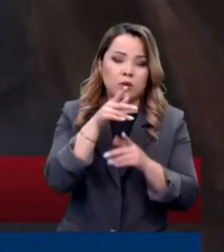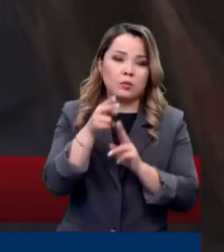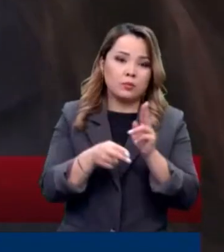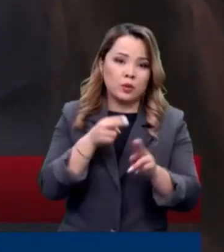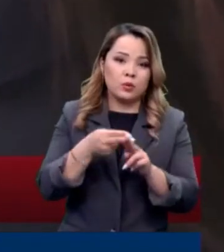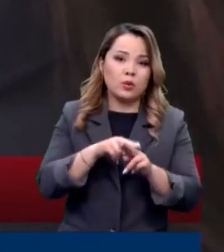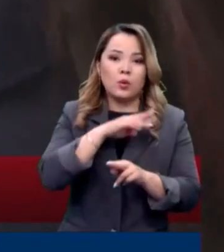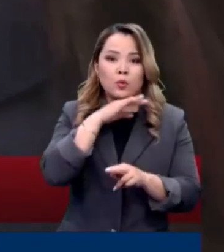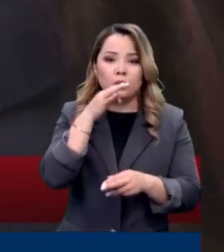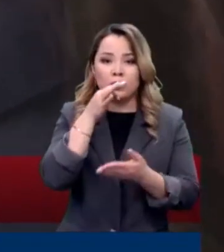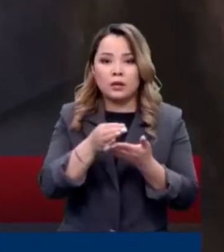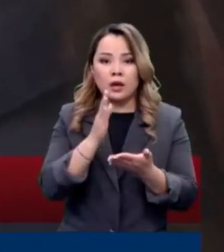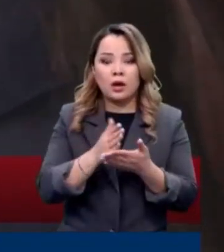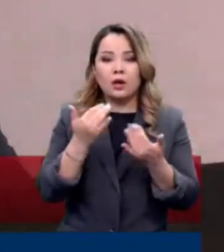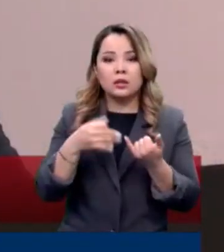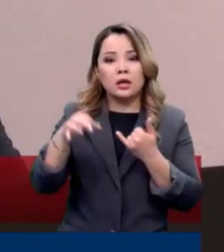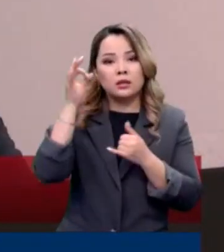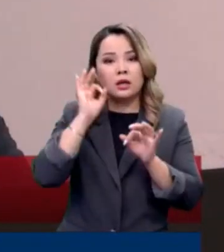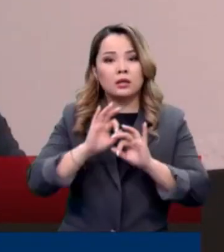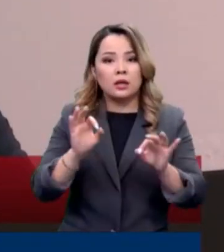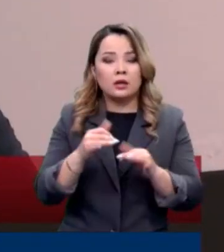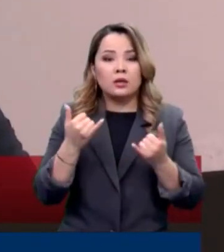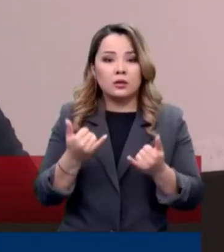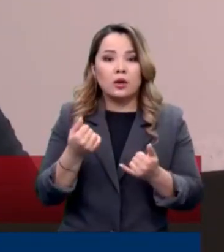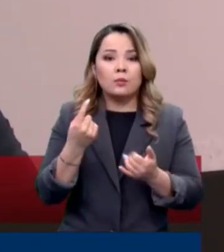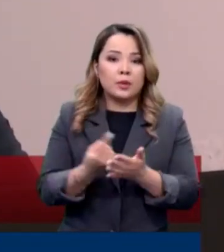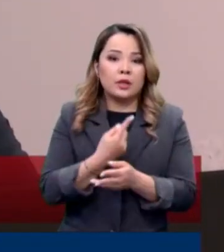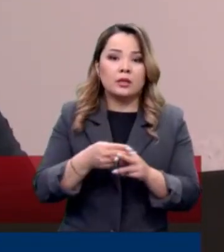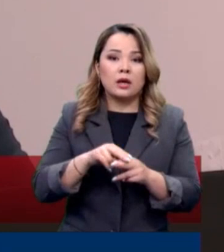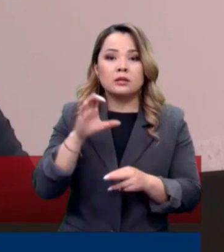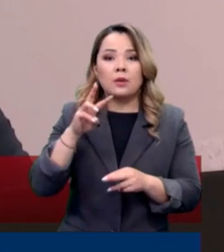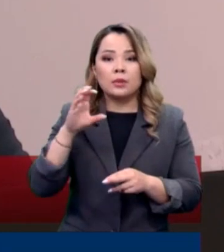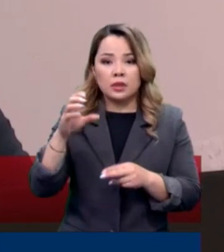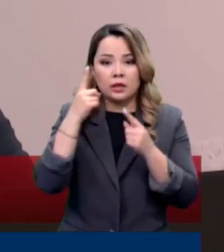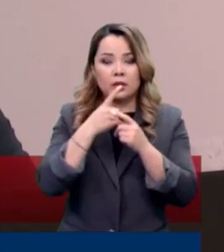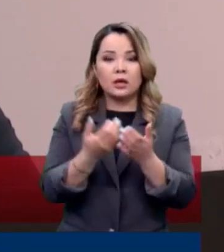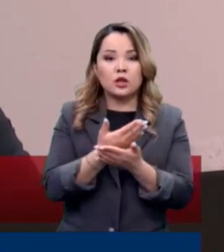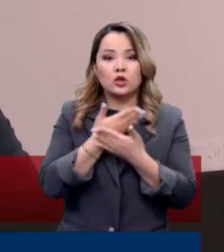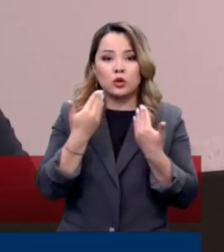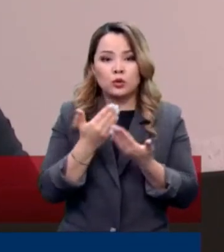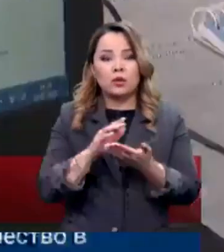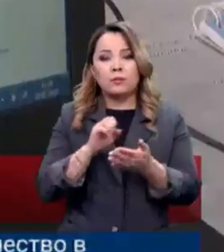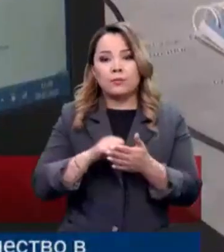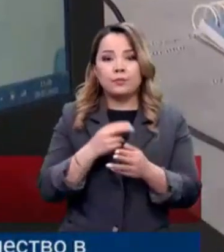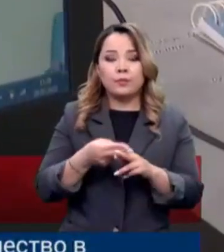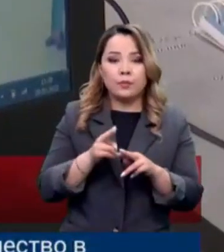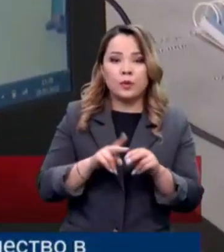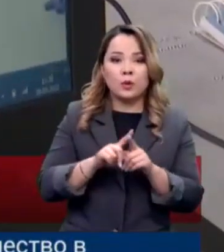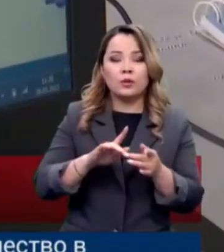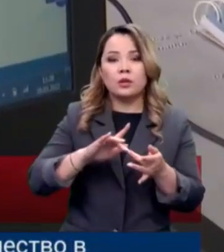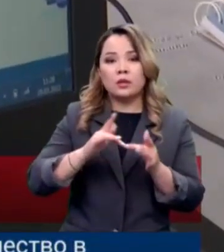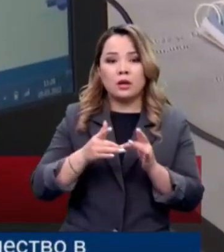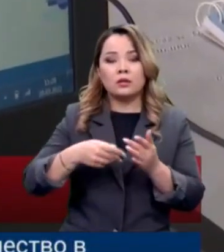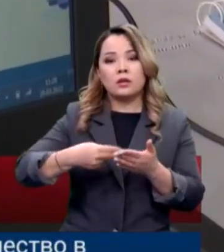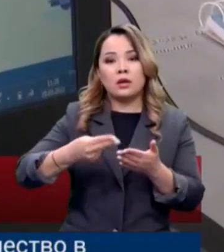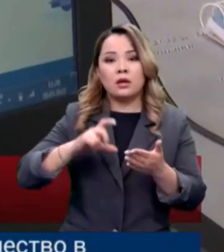да шағымдары көп. Тағы бір ескерерлігі енді бір реттік әзіміз хабарлама шығарамсыз. Тек электрондық цифрлық қолтаңба